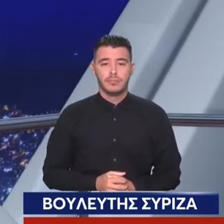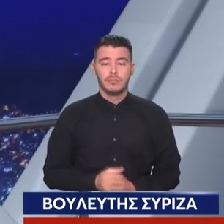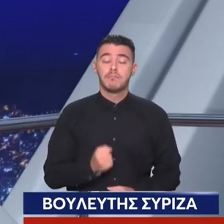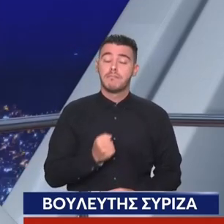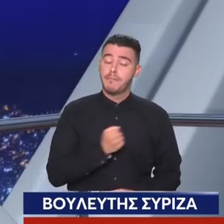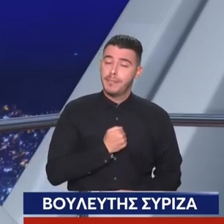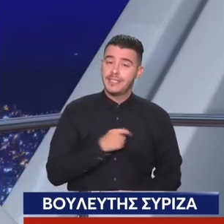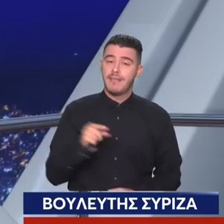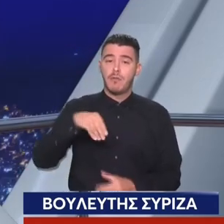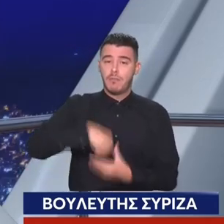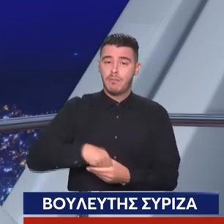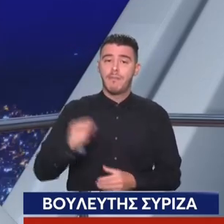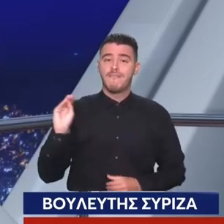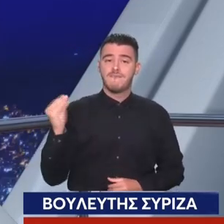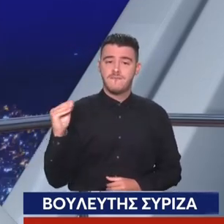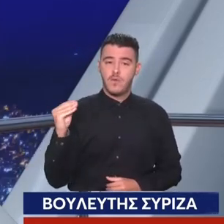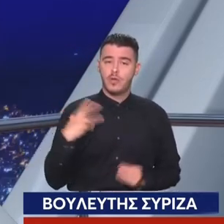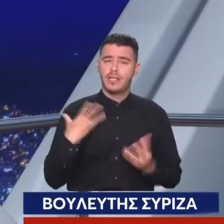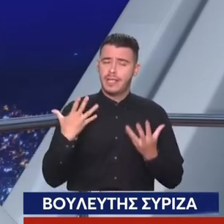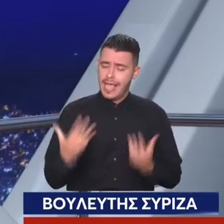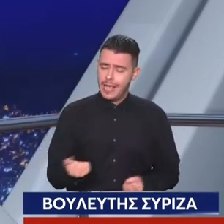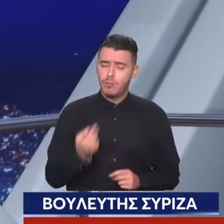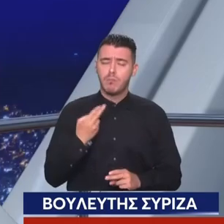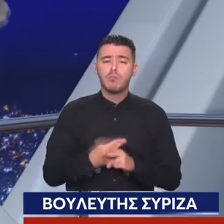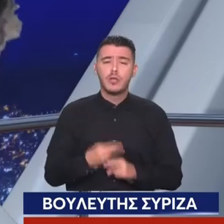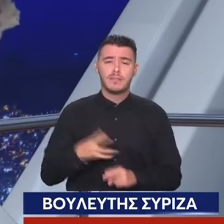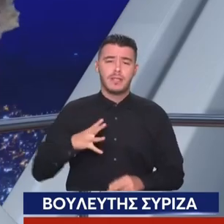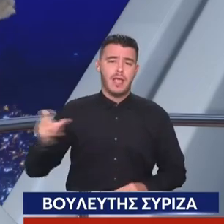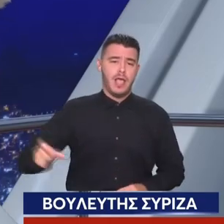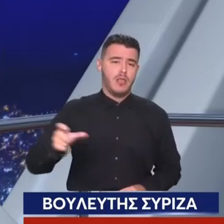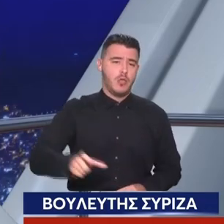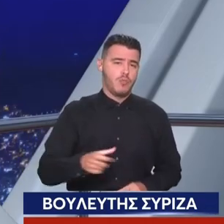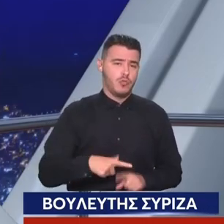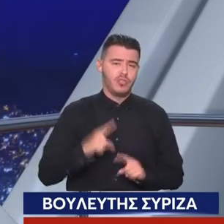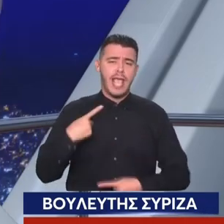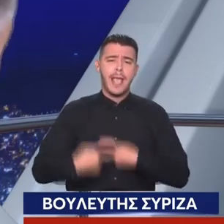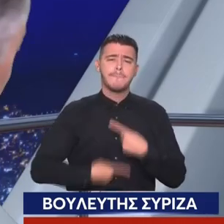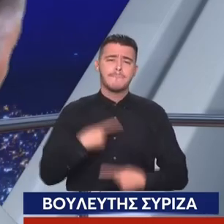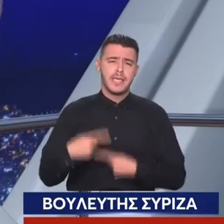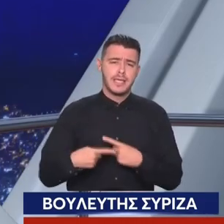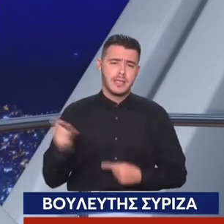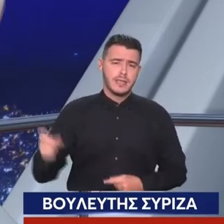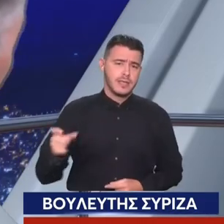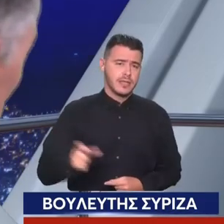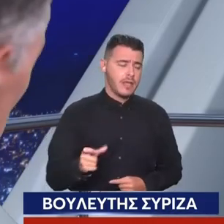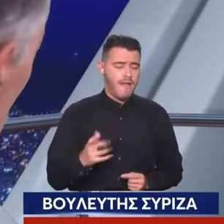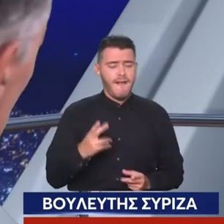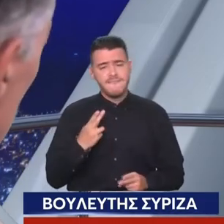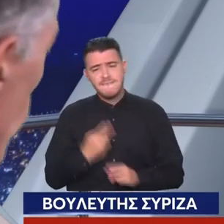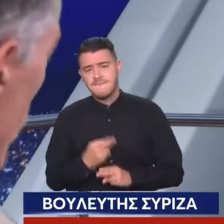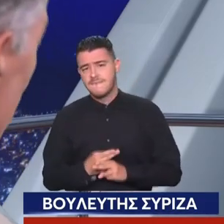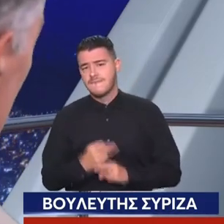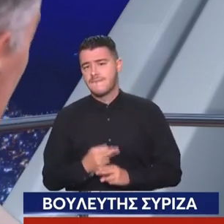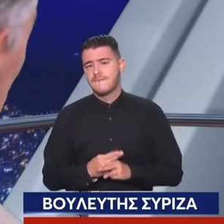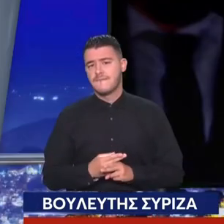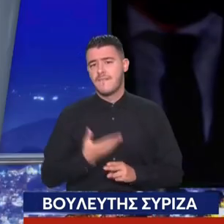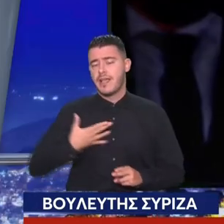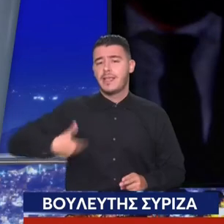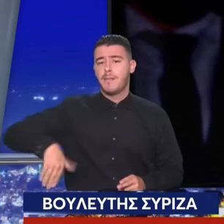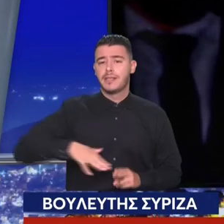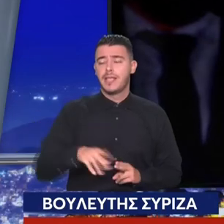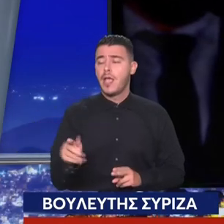που έχουν σταθεί σε αυτή τη μεταβατική περίοδο με υπερεπάρκεια. Και αυτό νομίζω είναι περιουσία και της παράταξης και του. Ποιος θα παραιτηθεί